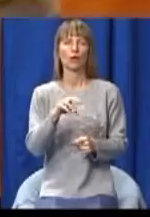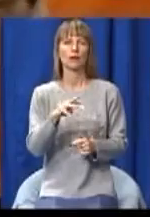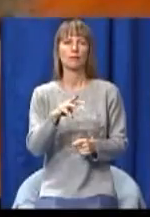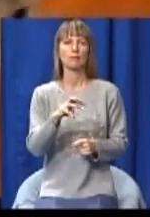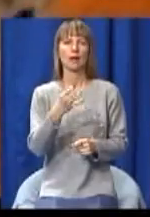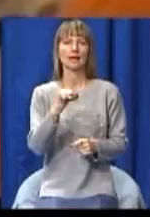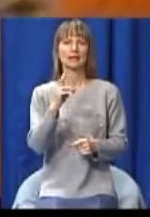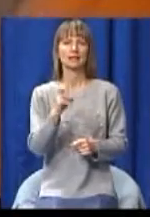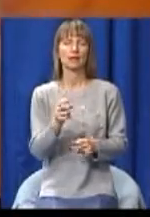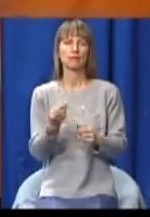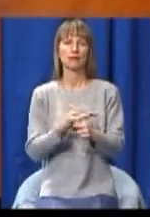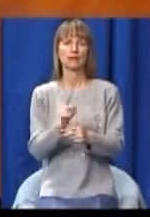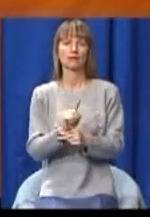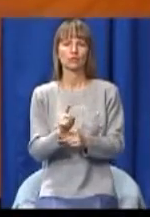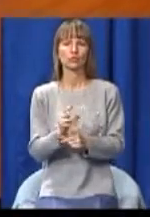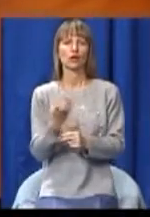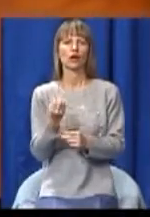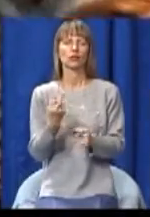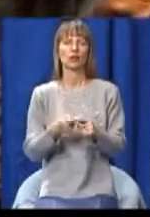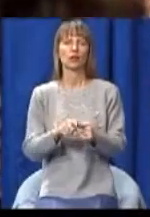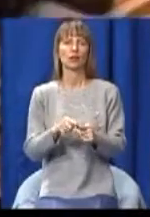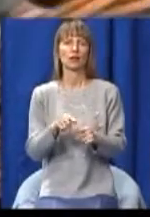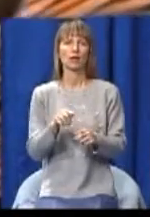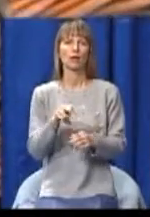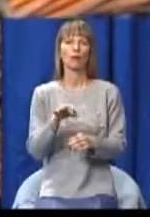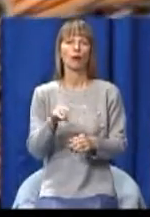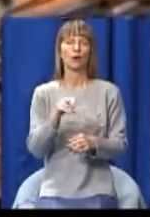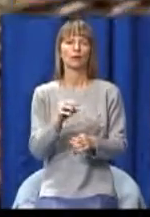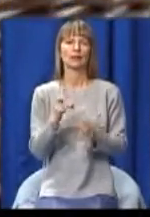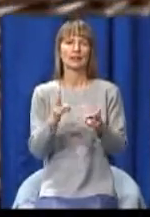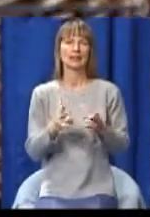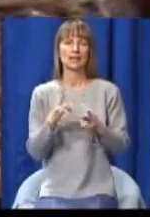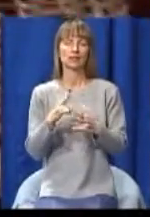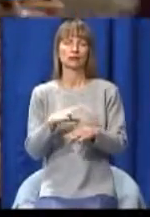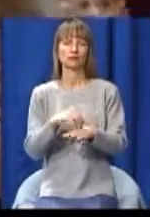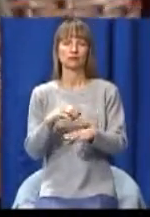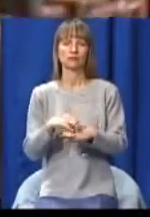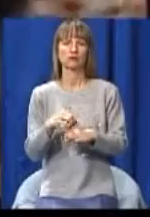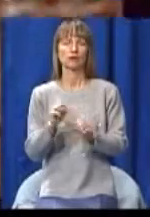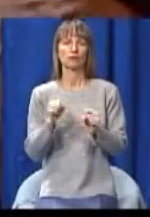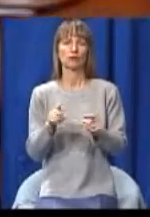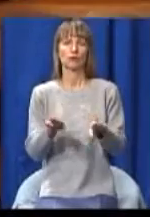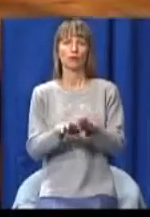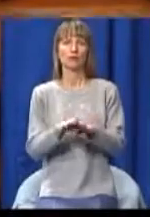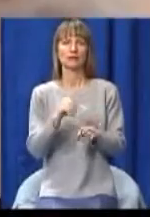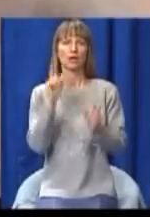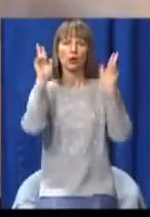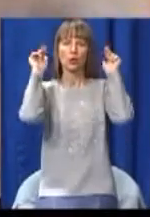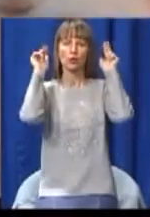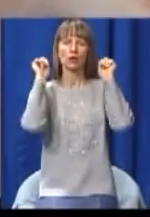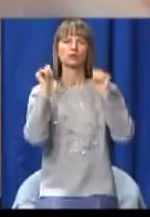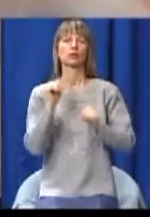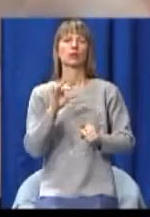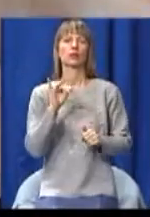безхвоста. А ще кішки менської породи плюшеві на дотик. Їх шерсть можна порівняти з кролячою. І